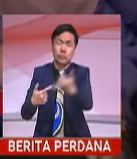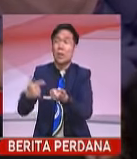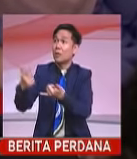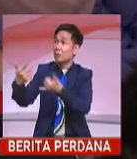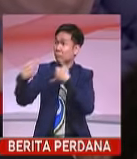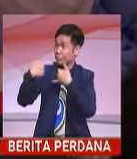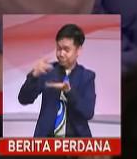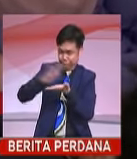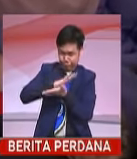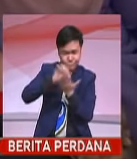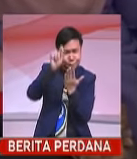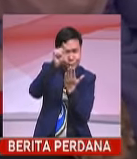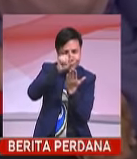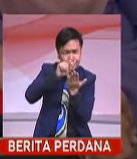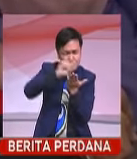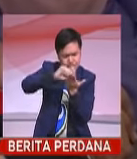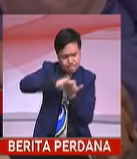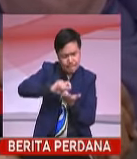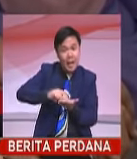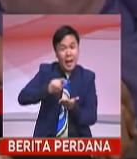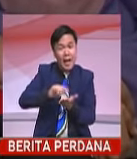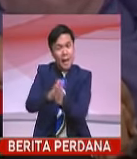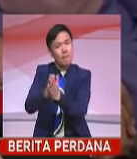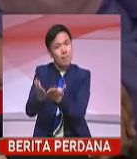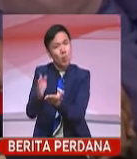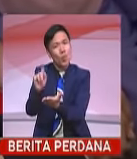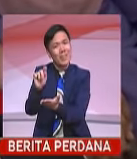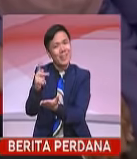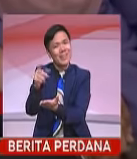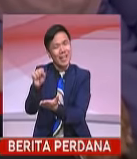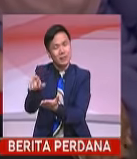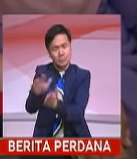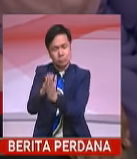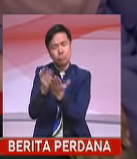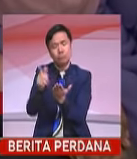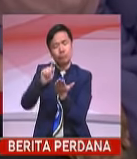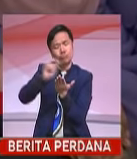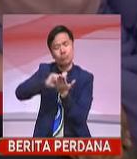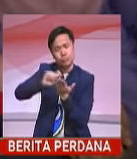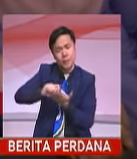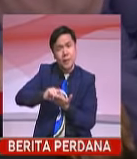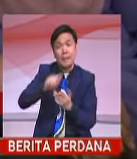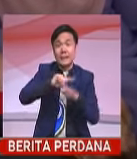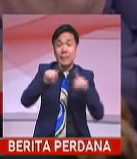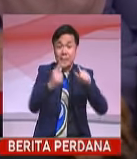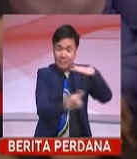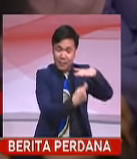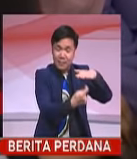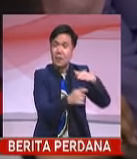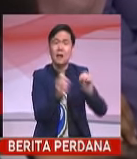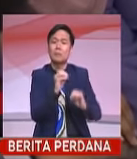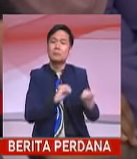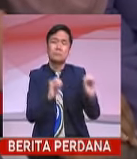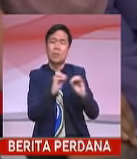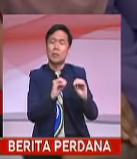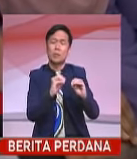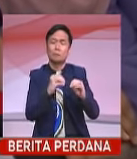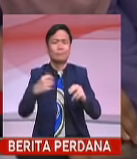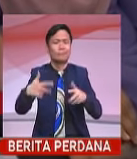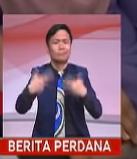balik. Ha, sebab depa semua ada buku teks lah, depa ni tak ada kan. Ha, buat online lah, telekom je ni. Ha, mudahkan sikit anak-anak